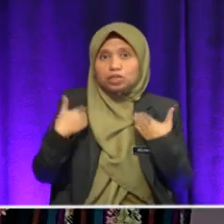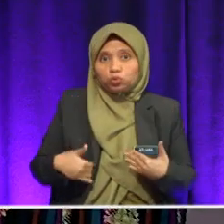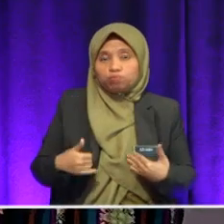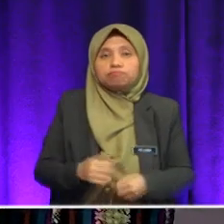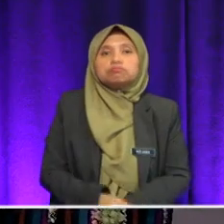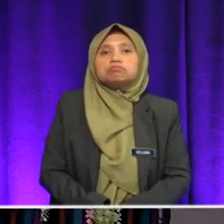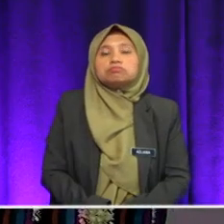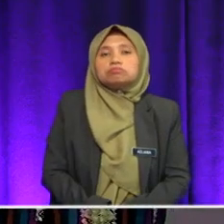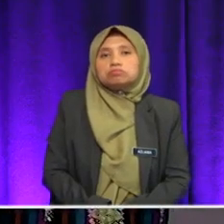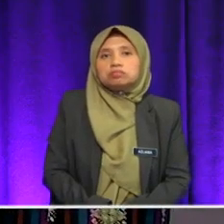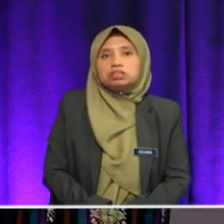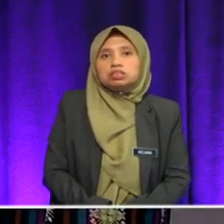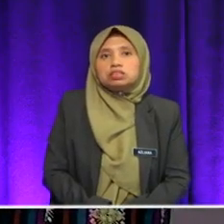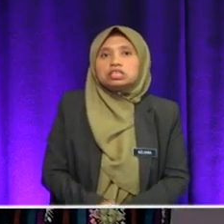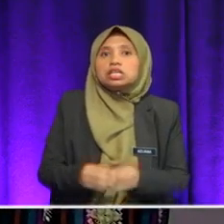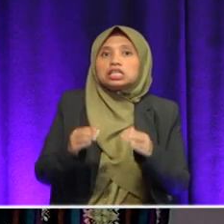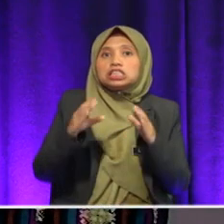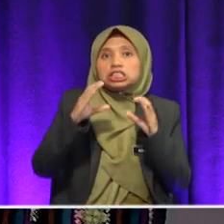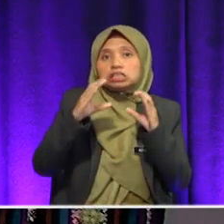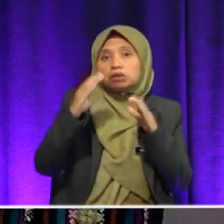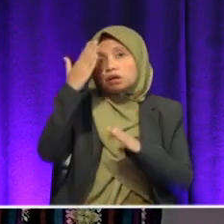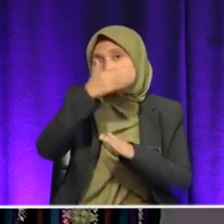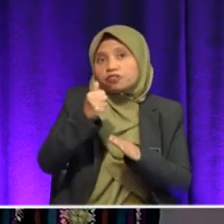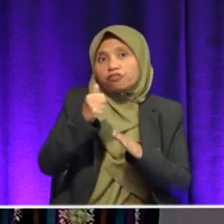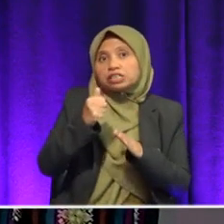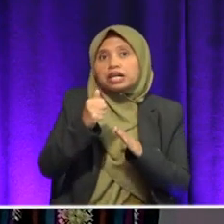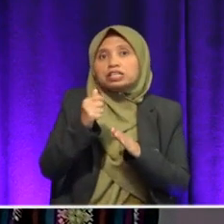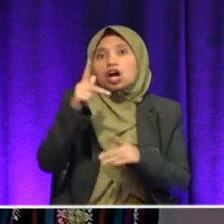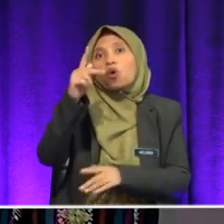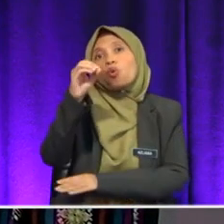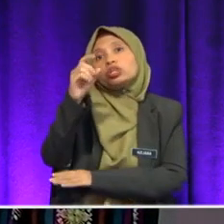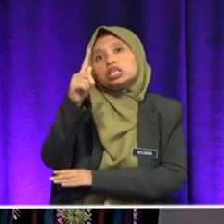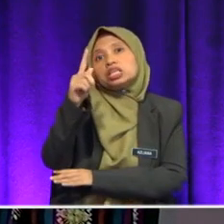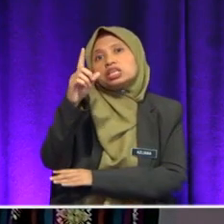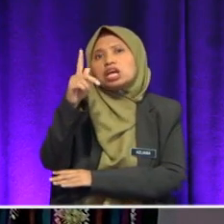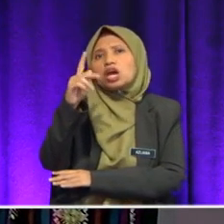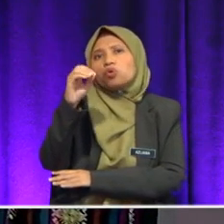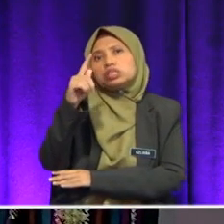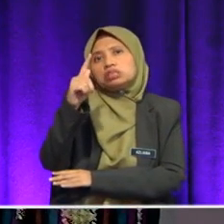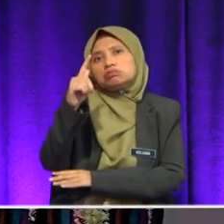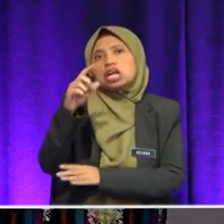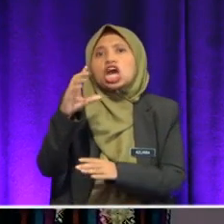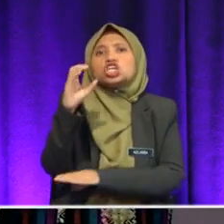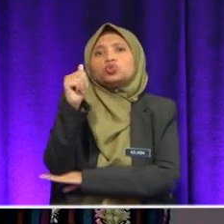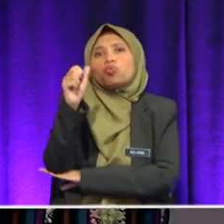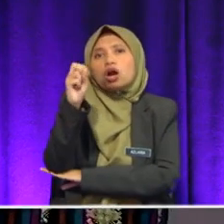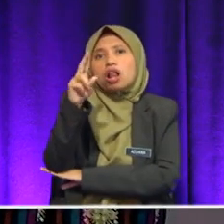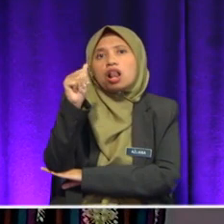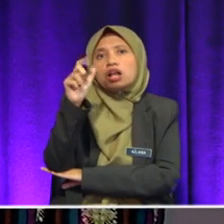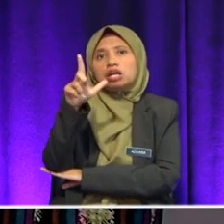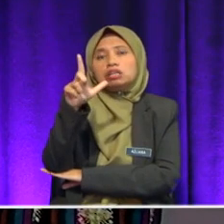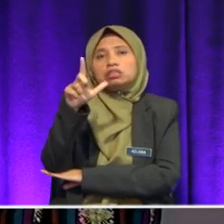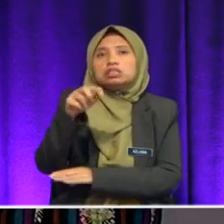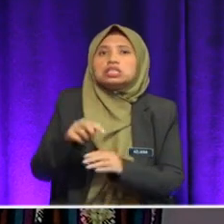sebab ianya bercirikan ini adalah inspirasi di pada ubur-ubur ataupun Jellyfish jadi